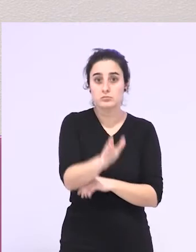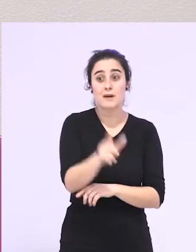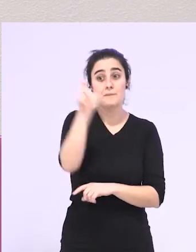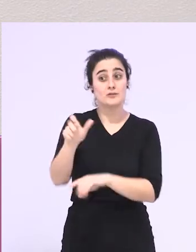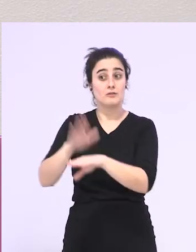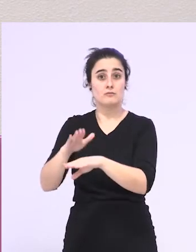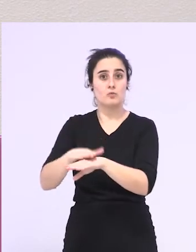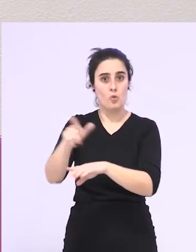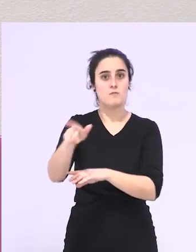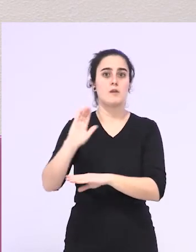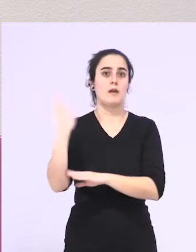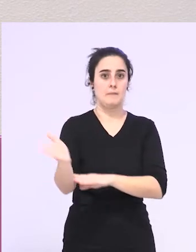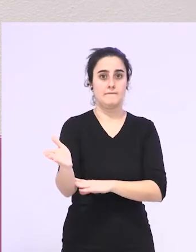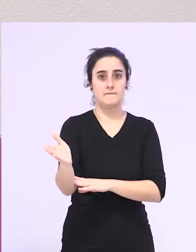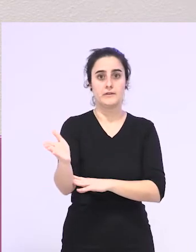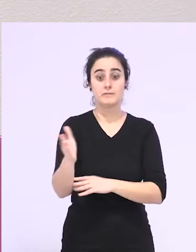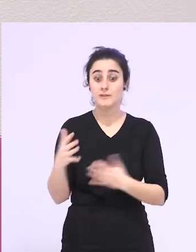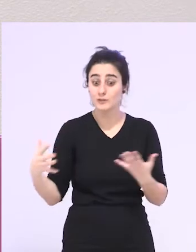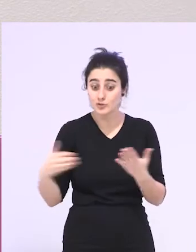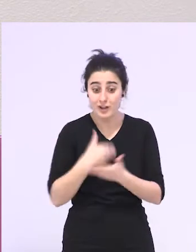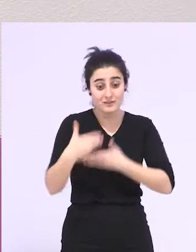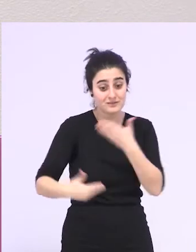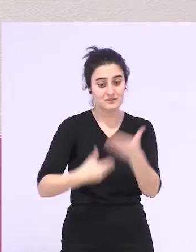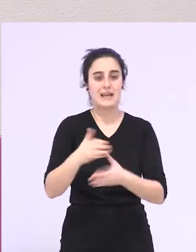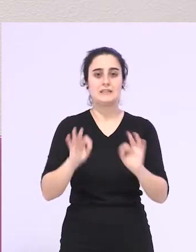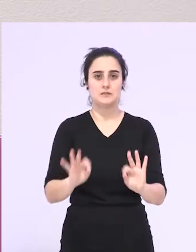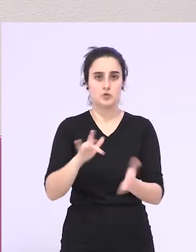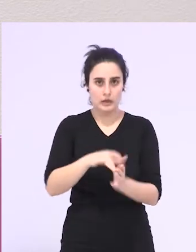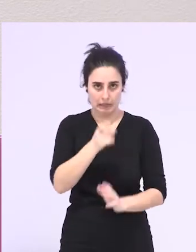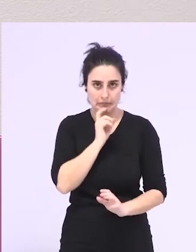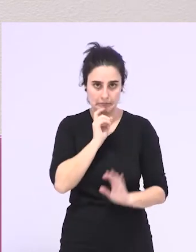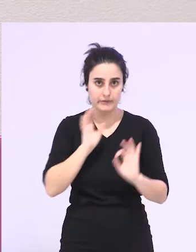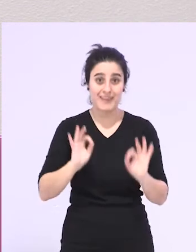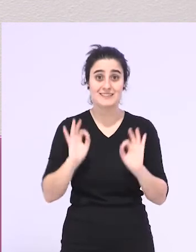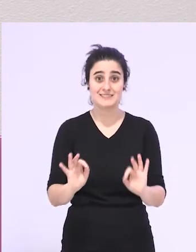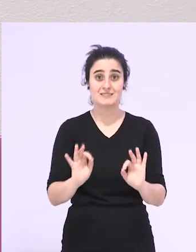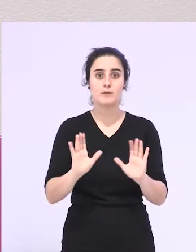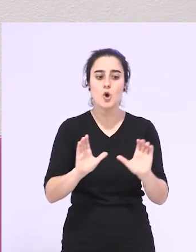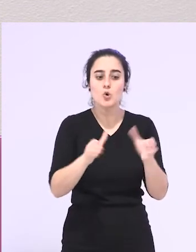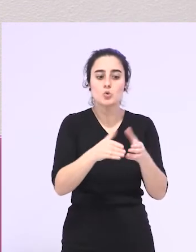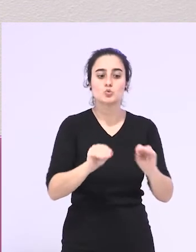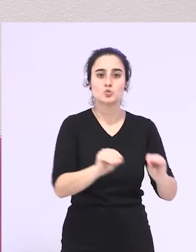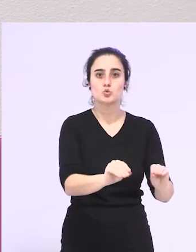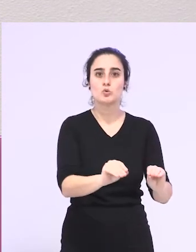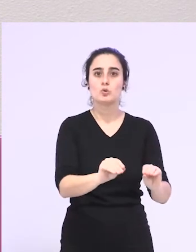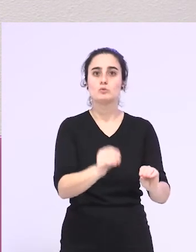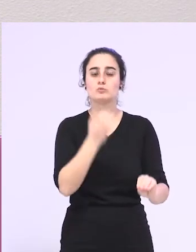zigortu. Hori dana gertatuta ere oso zaila dela, bere komunitateak oraindik kuestionatzen baldin